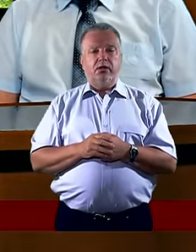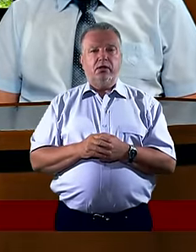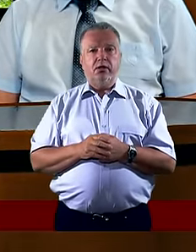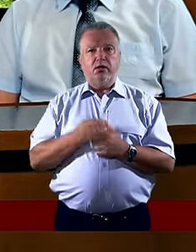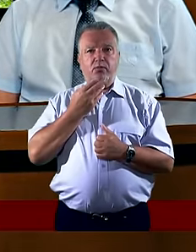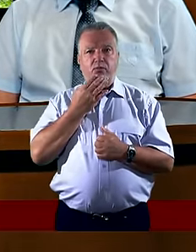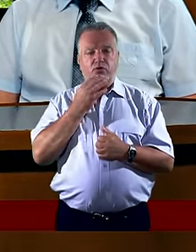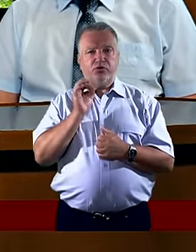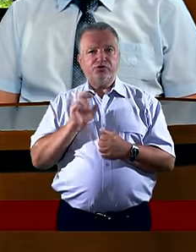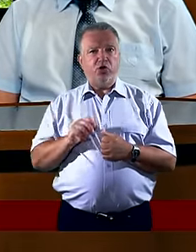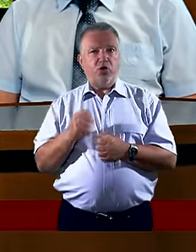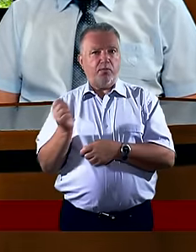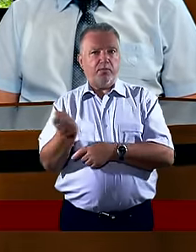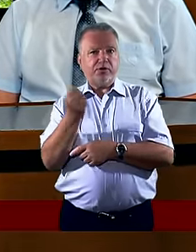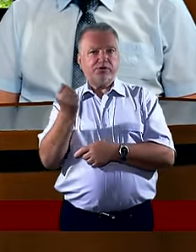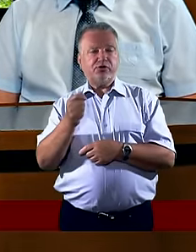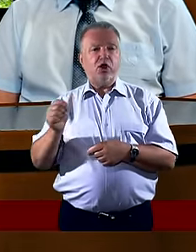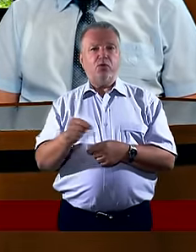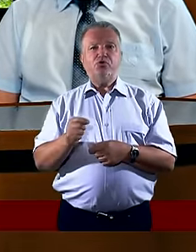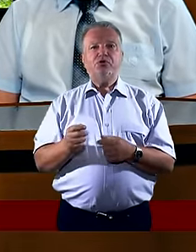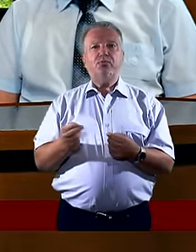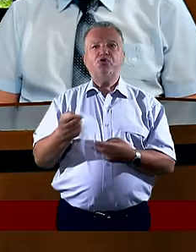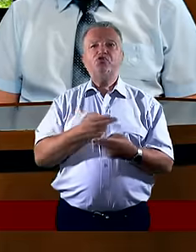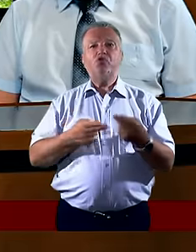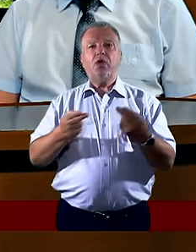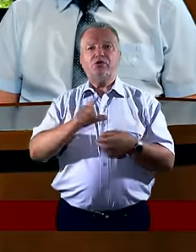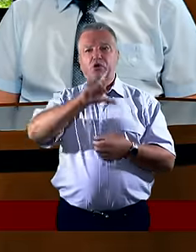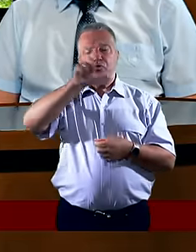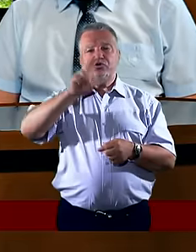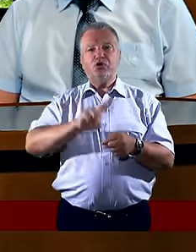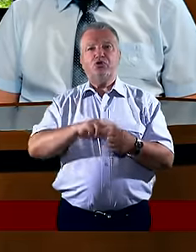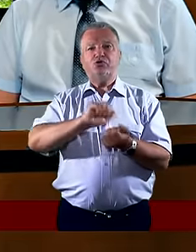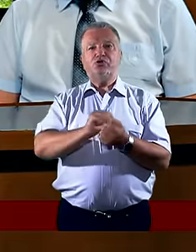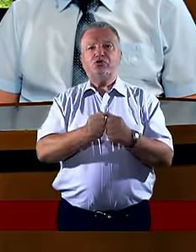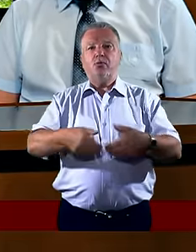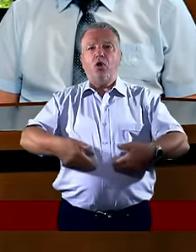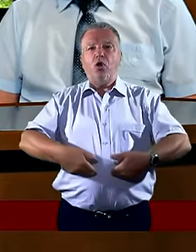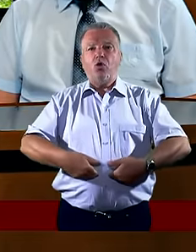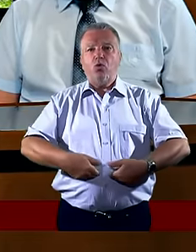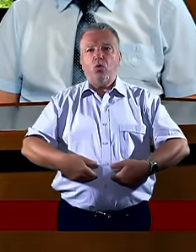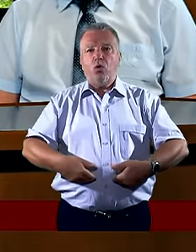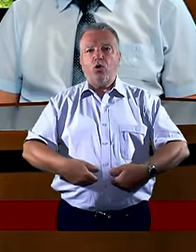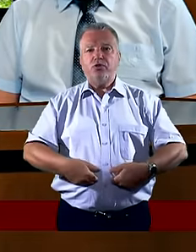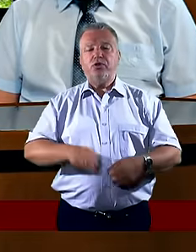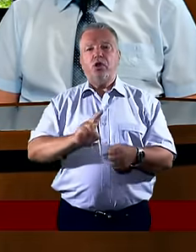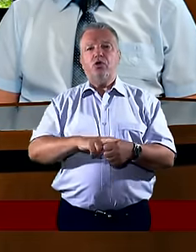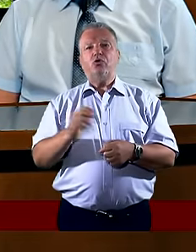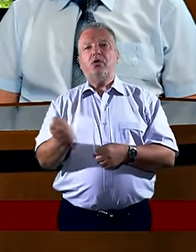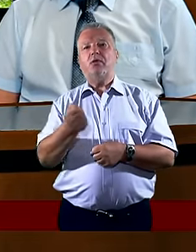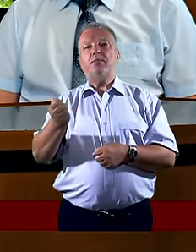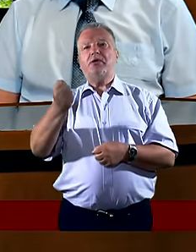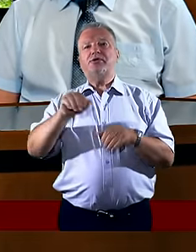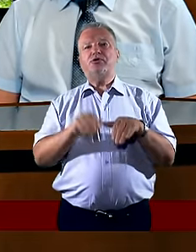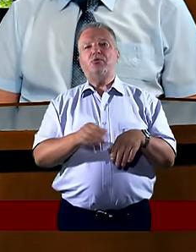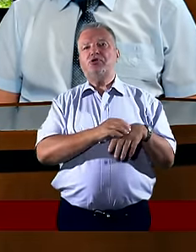o pasterzu, to ja bym powiedział, trzeba szukać ludzi, którzy są głodni, których